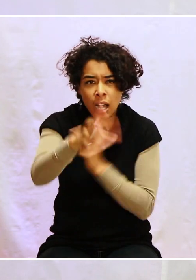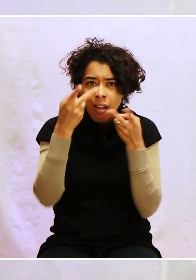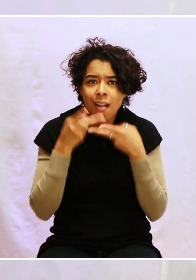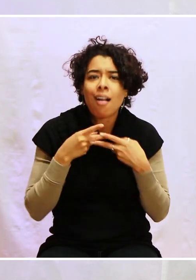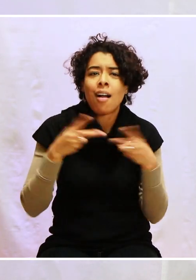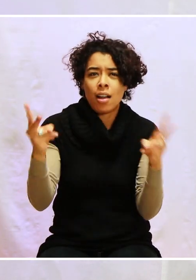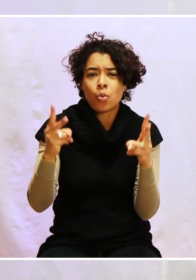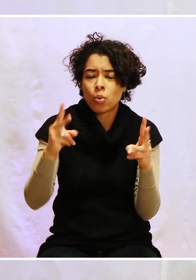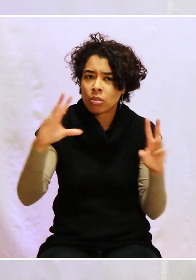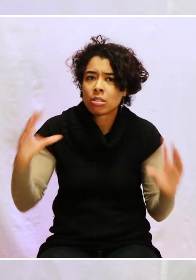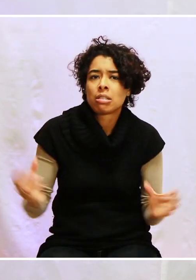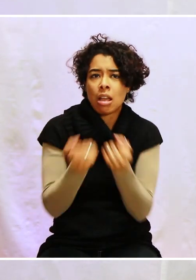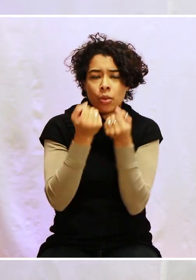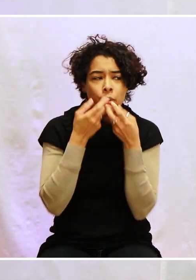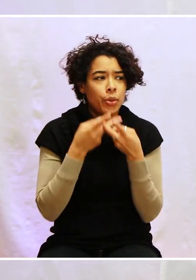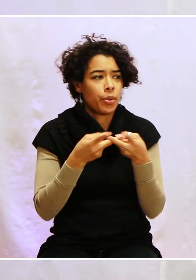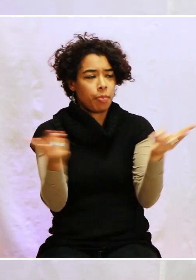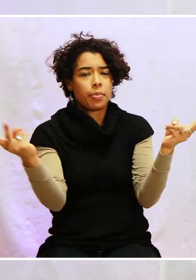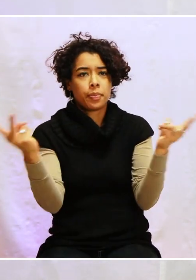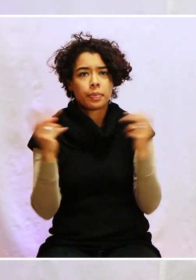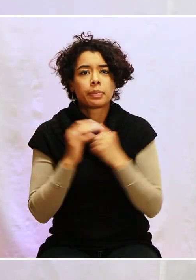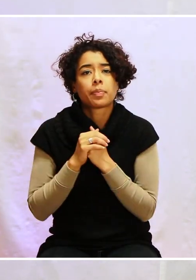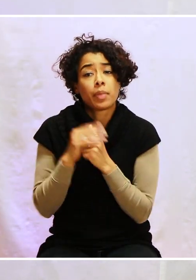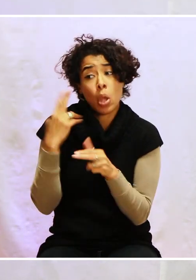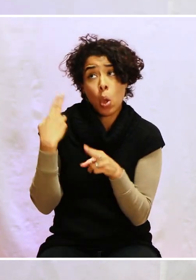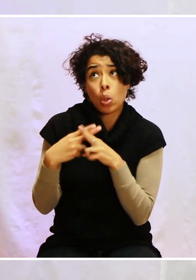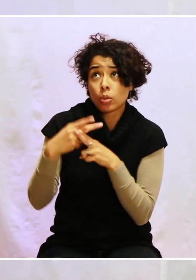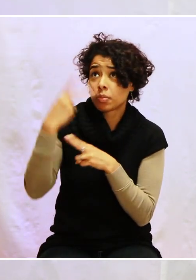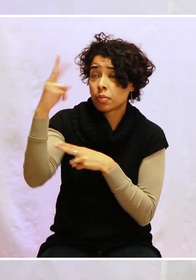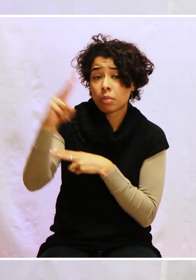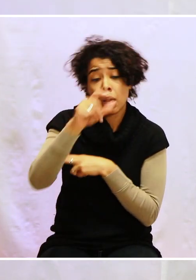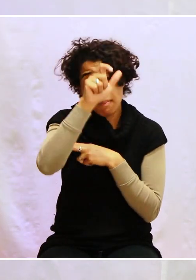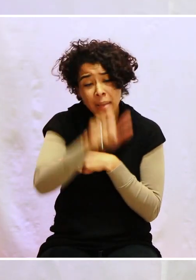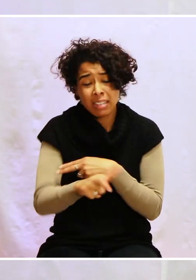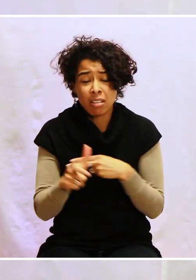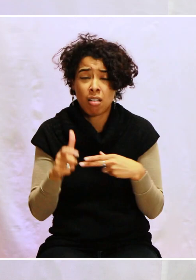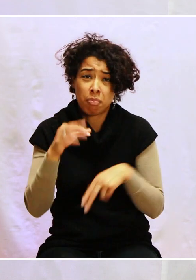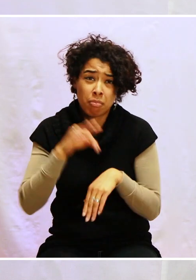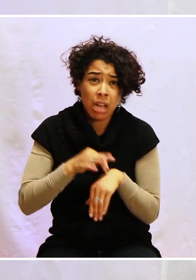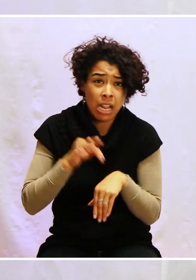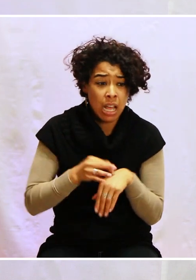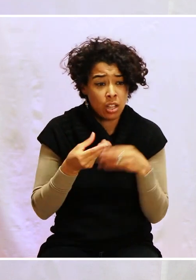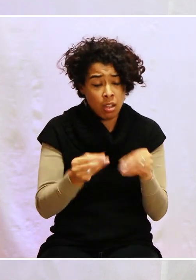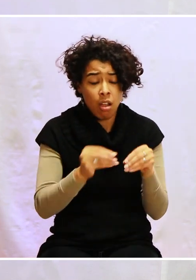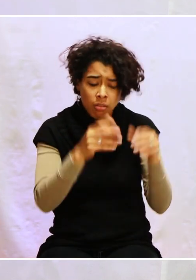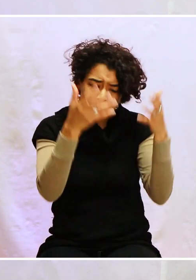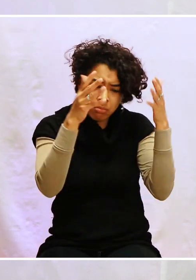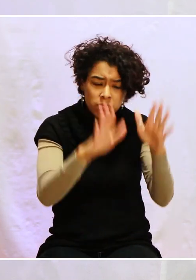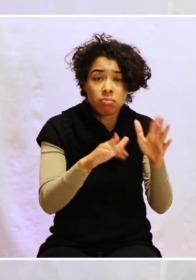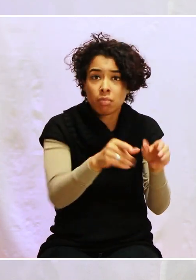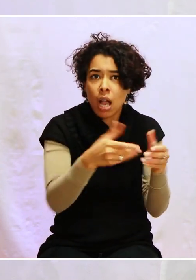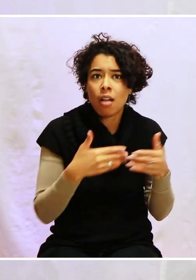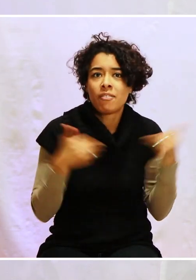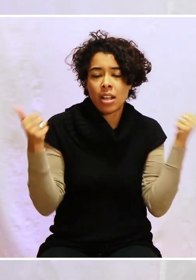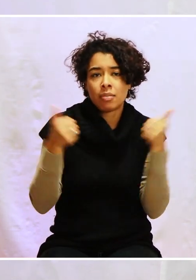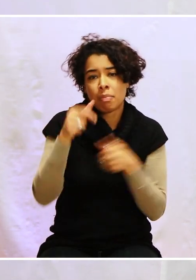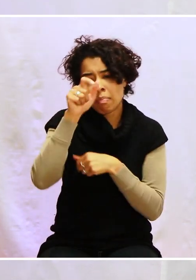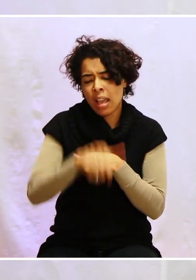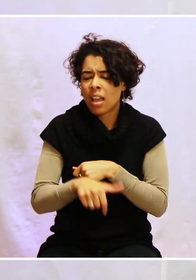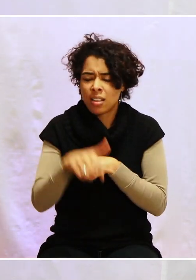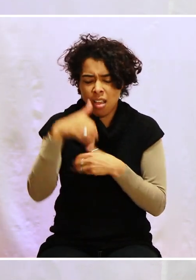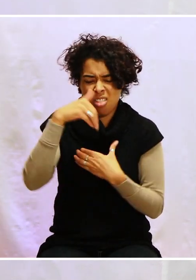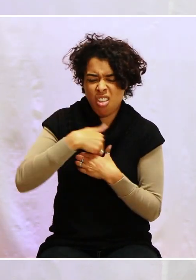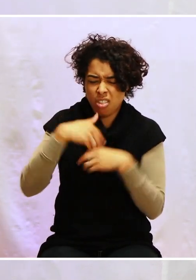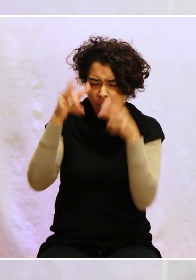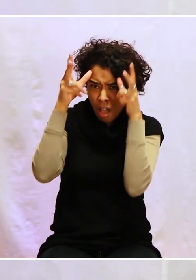terre. En son nom, nous pouvons imposer les mains aux malades et les malades sont guéris. Les possédés sont délivrés